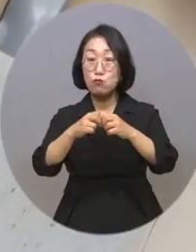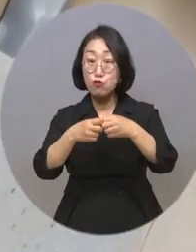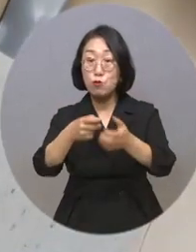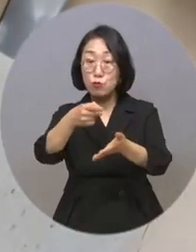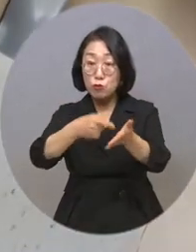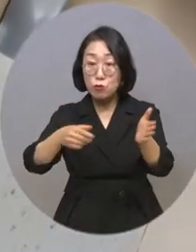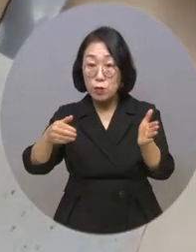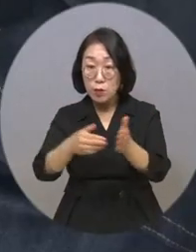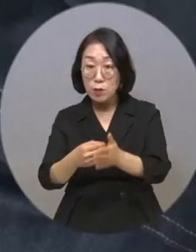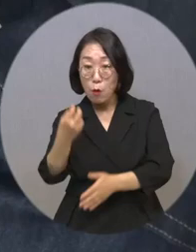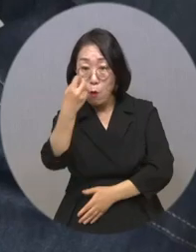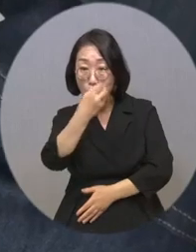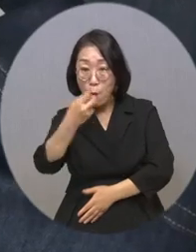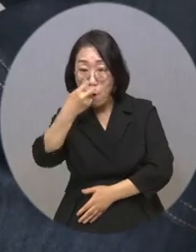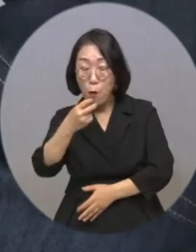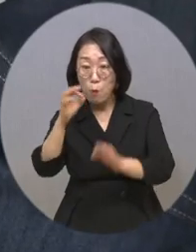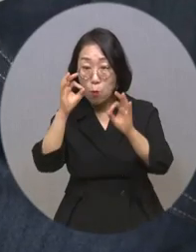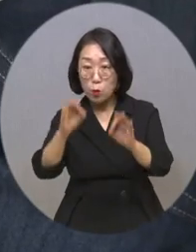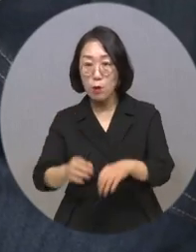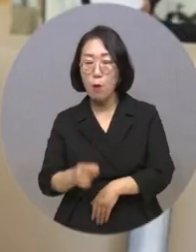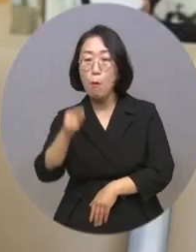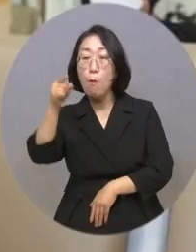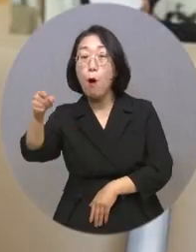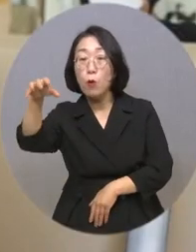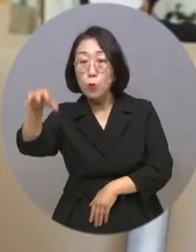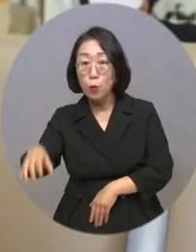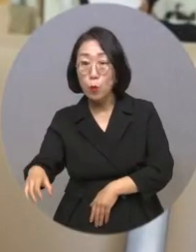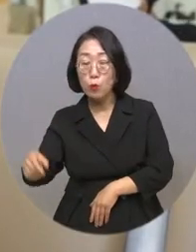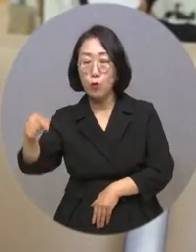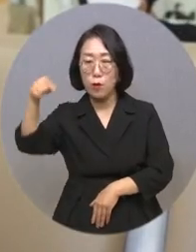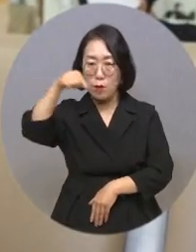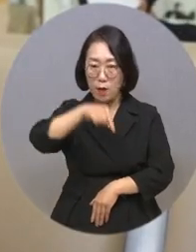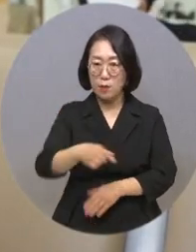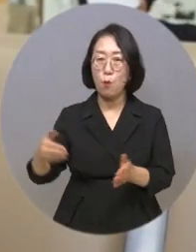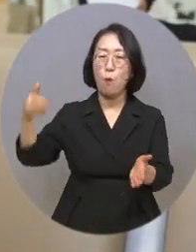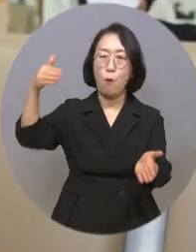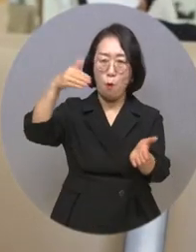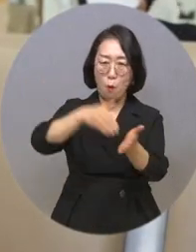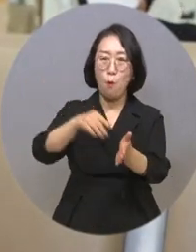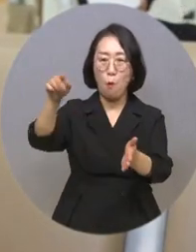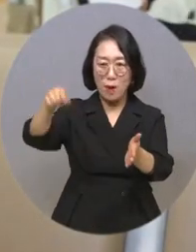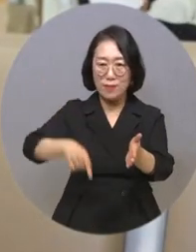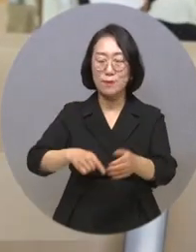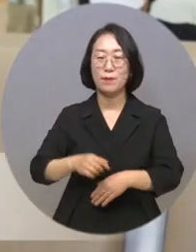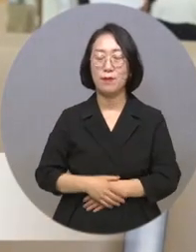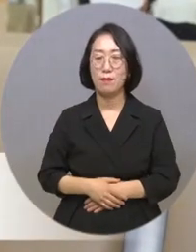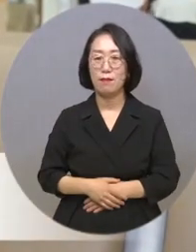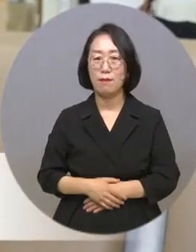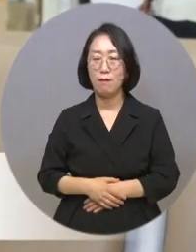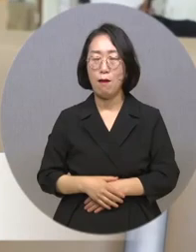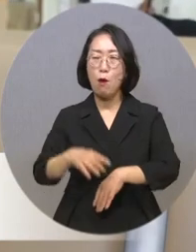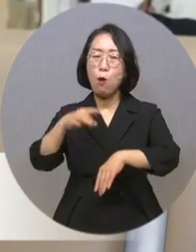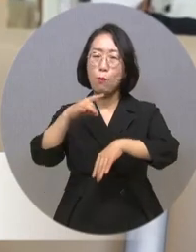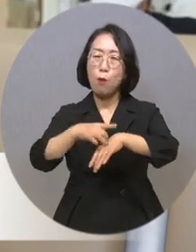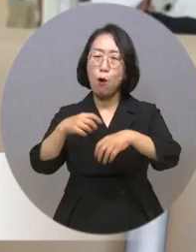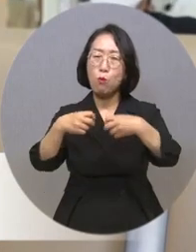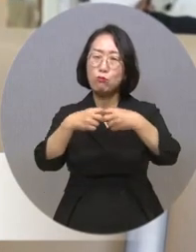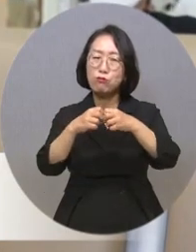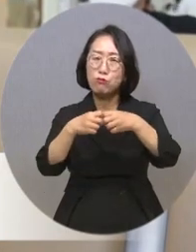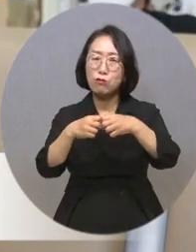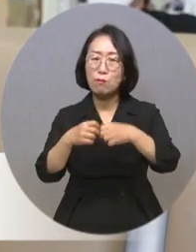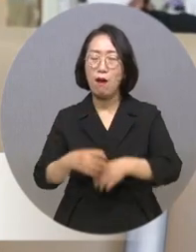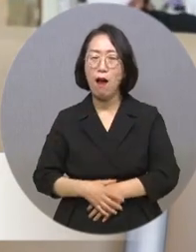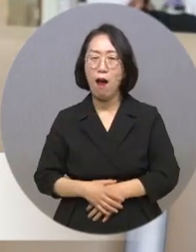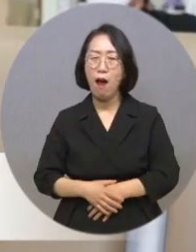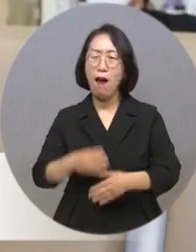경과를 살피기 위해 멀리 대전에서부터 한 걸음에 달려왔습니다. 뼈가 한쪽이 됐다